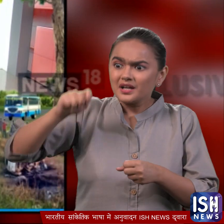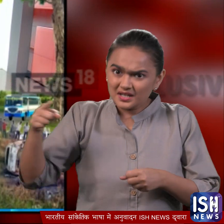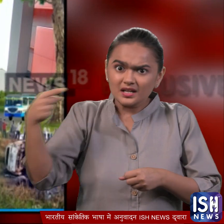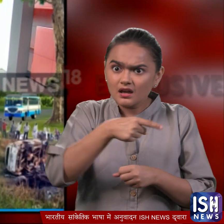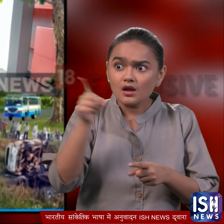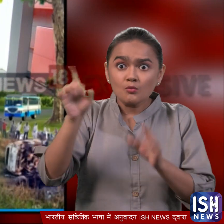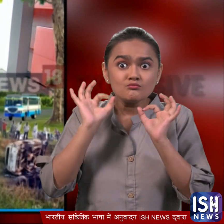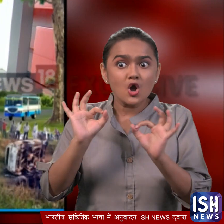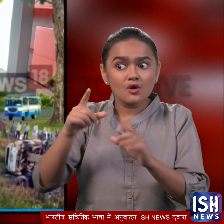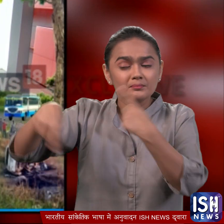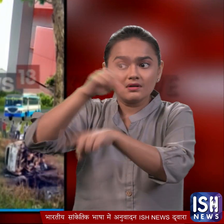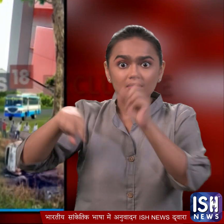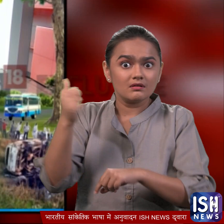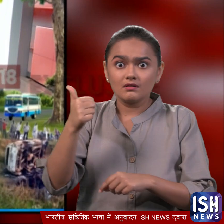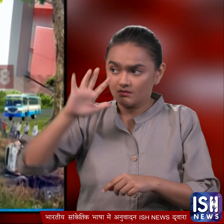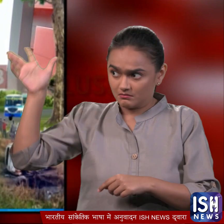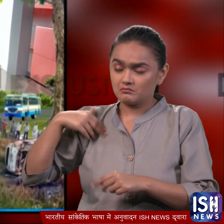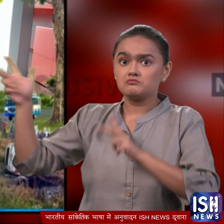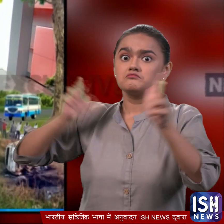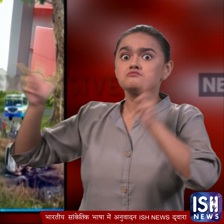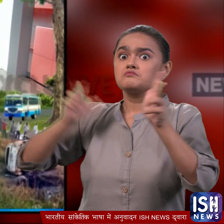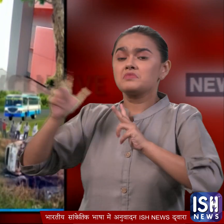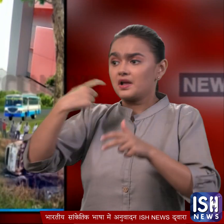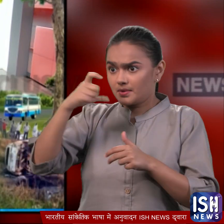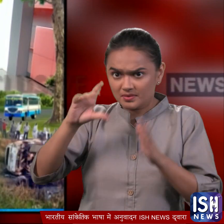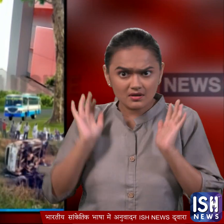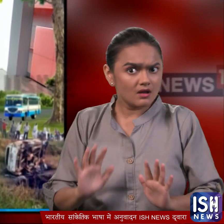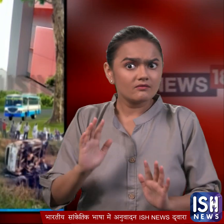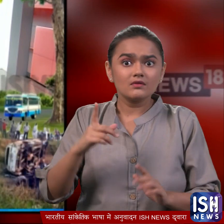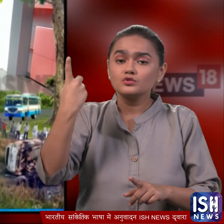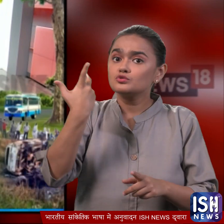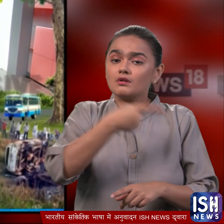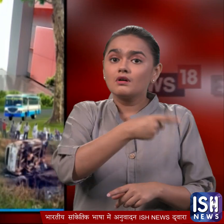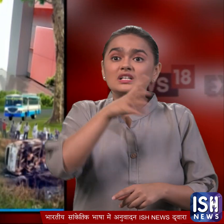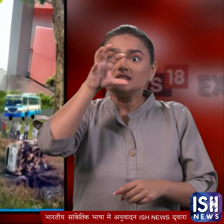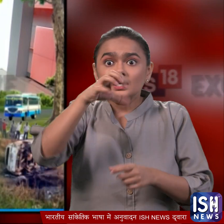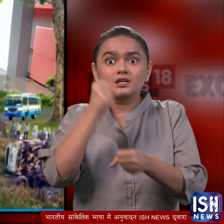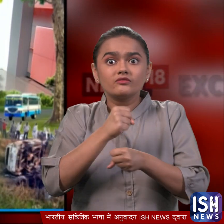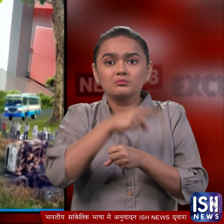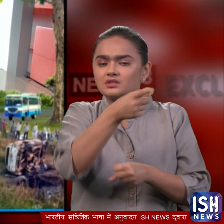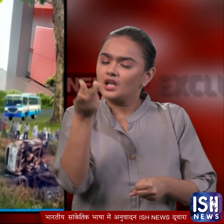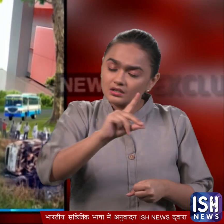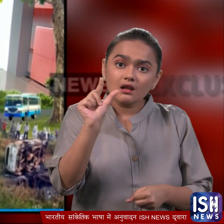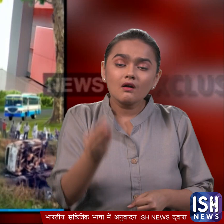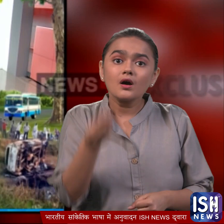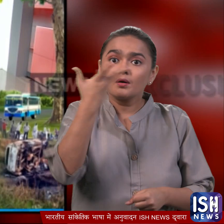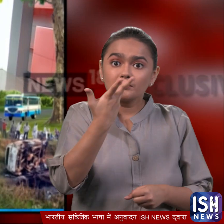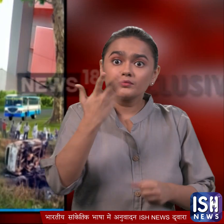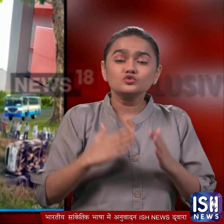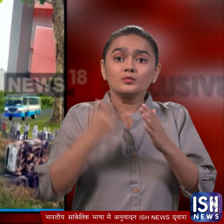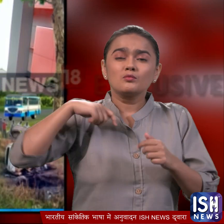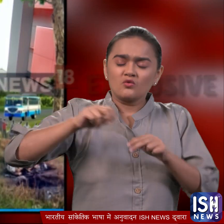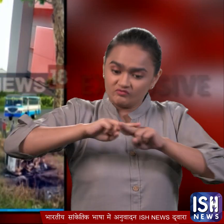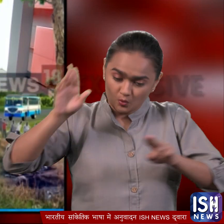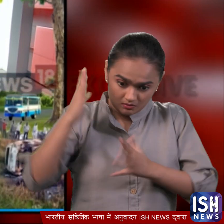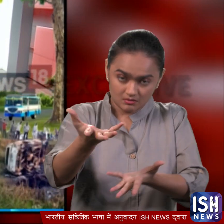पर केस की जांच ठीक से न करने के आरोप लग रहे हैं, इसलिए राज्य सरकार इस मामले में स्टेटस रिपोर्ट दाखिल कर सुप्रीम कोर्ट को